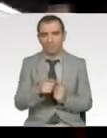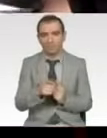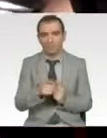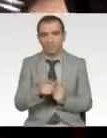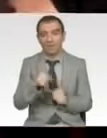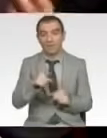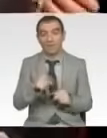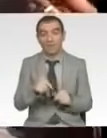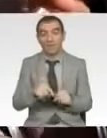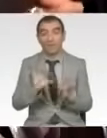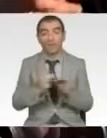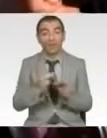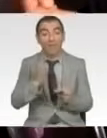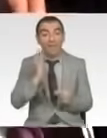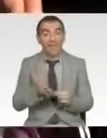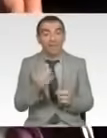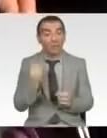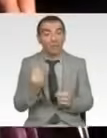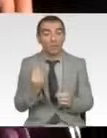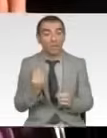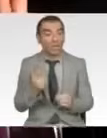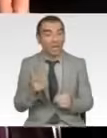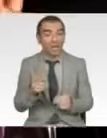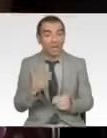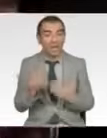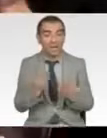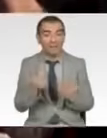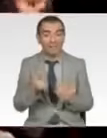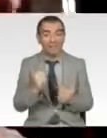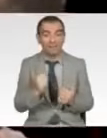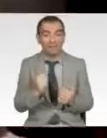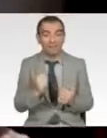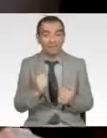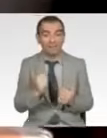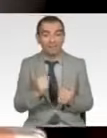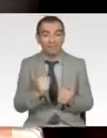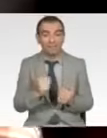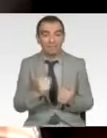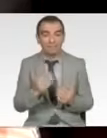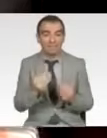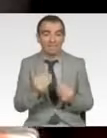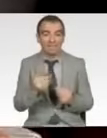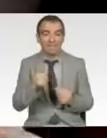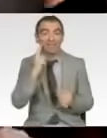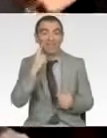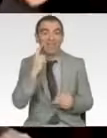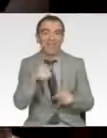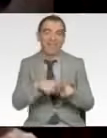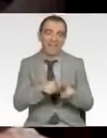Taze. Fasulyenin en güzeli hangisi? Taz fasulyedir herhalde. Şeker Ayşe.